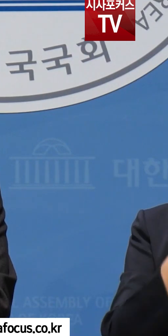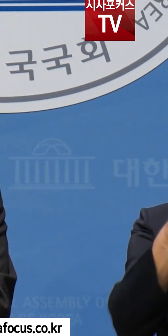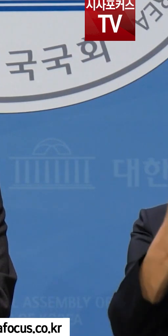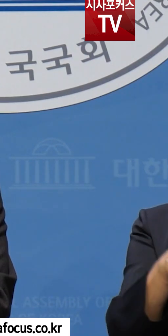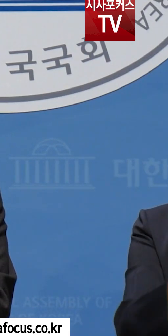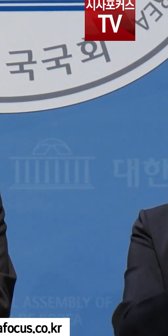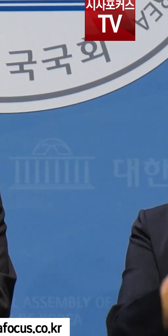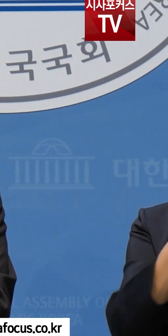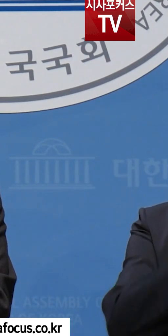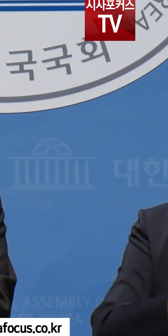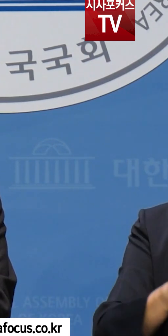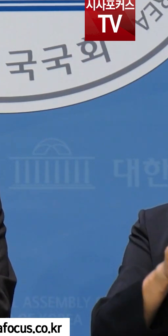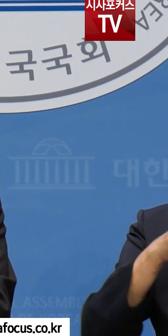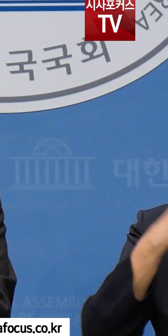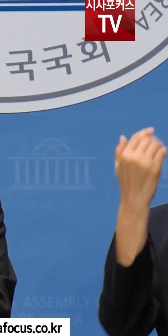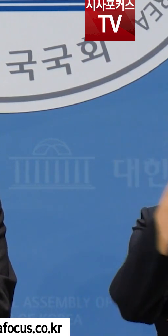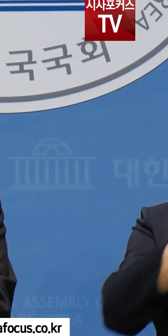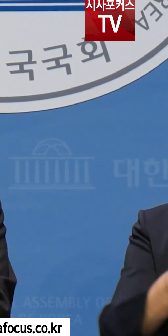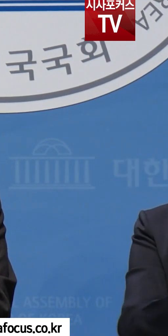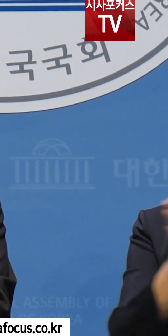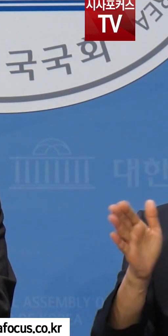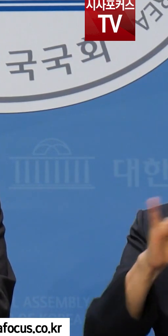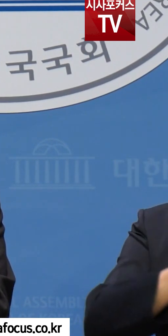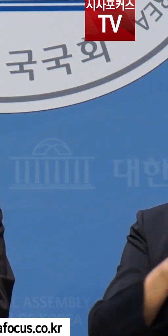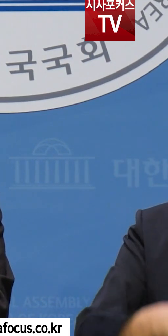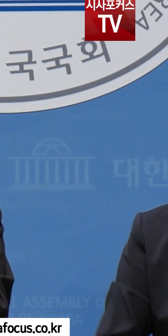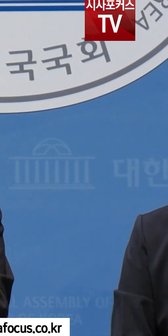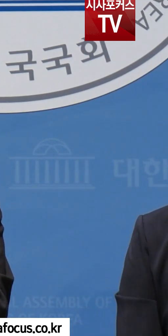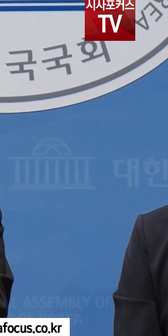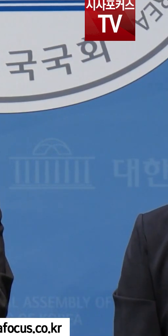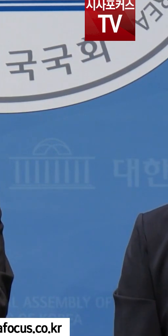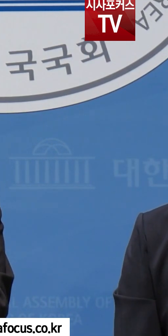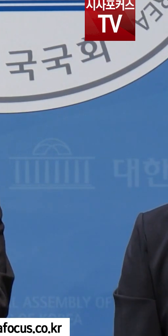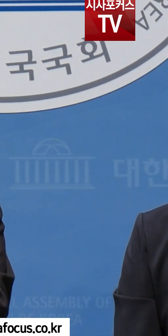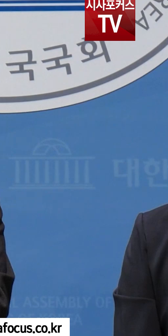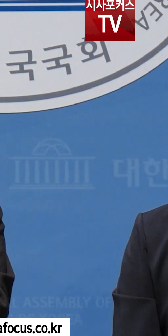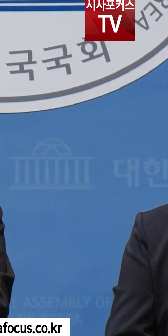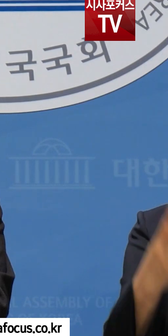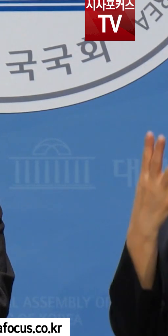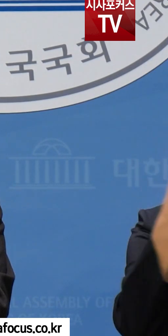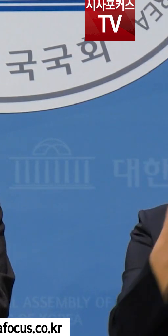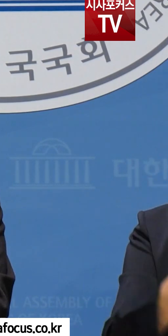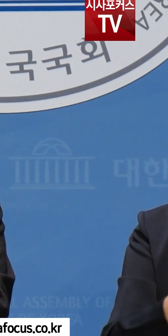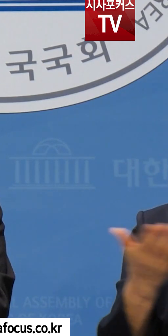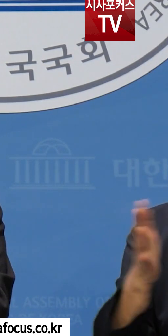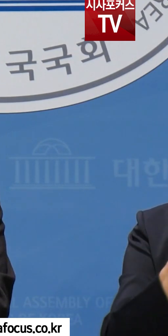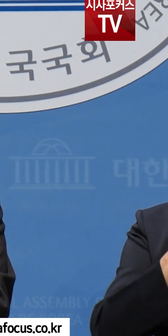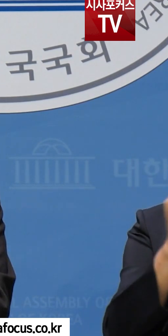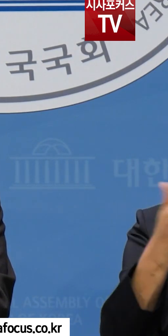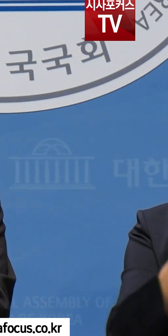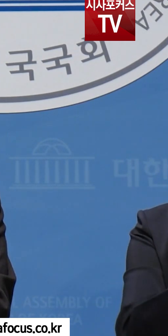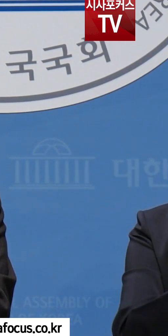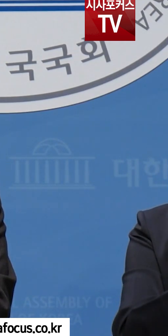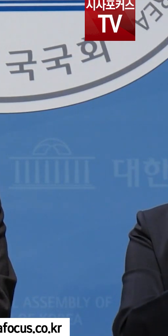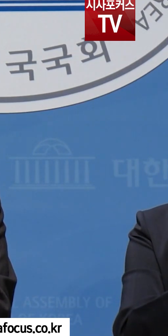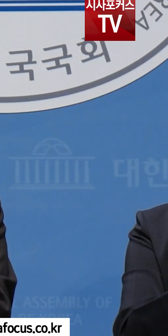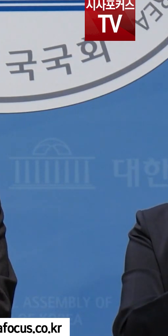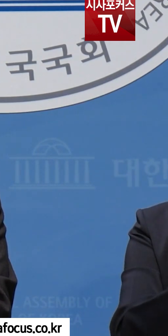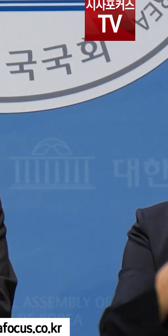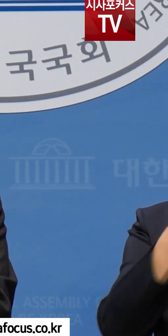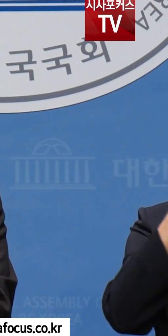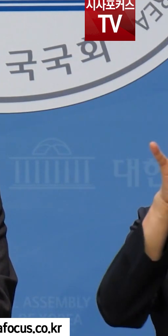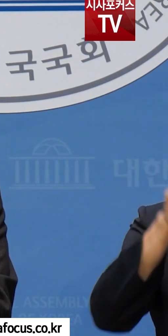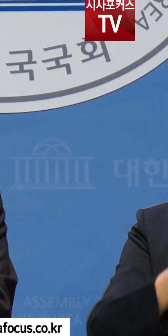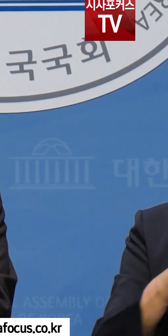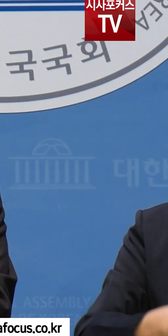통한 적극적 정책 시행이 뒤따라야 할 것입니다. 넷째, 일하는 국민을 위한 최소한의 예산